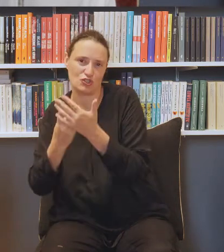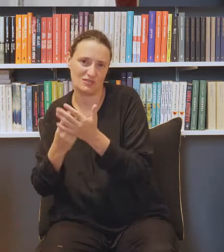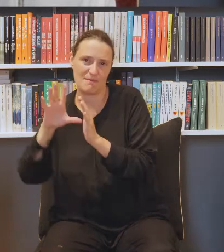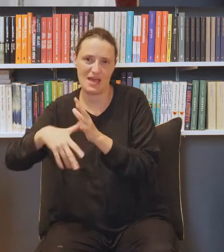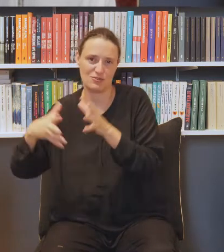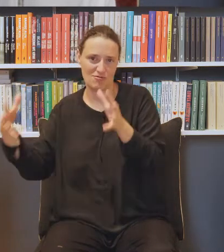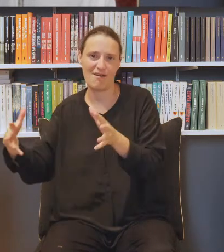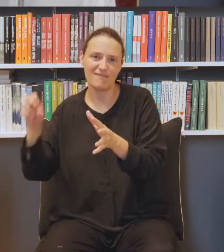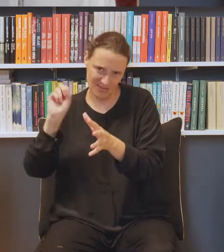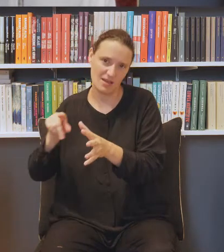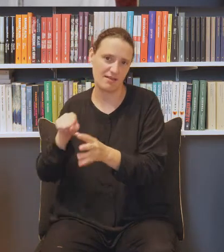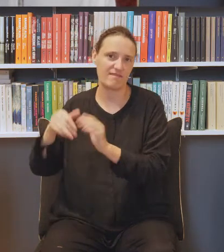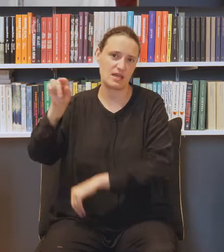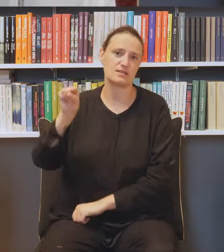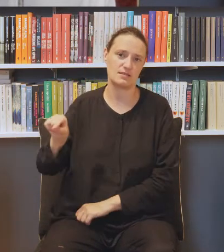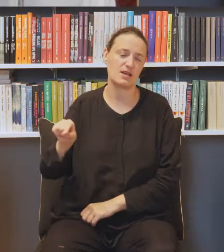ośrodków,